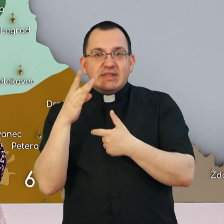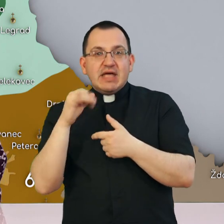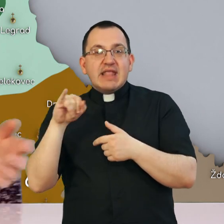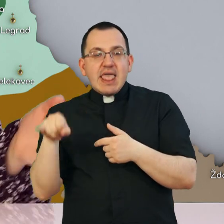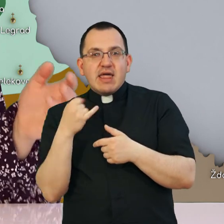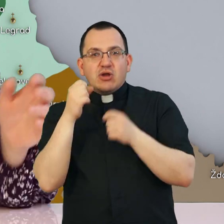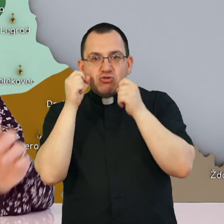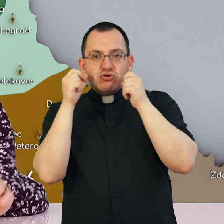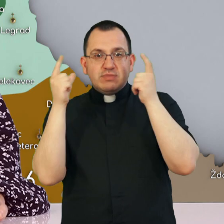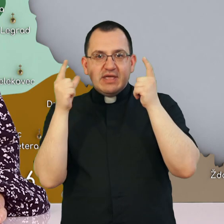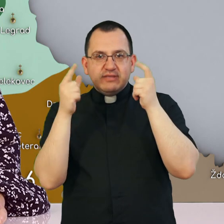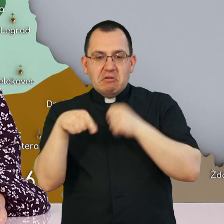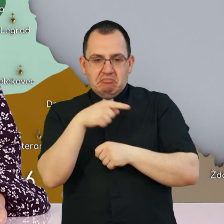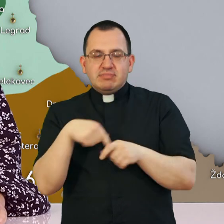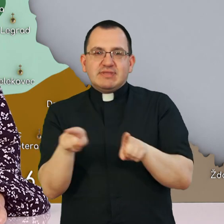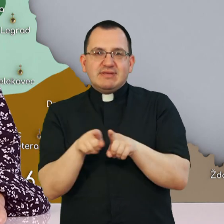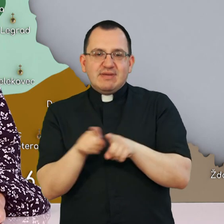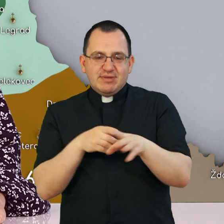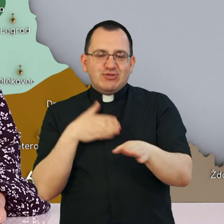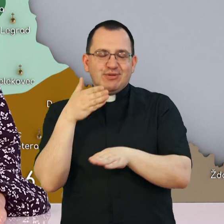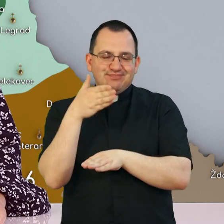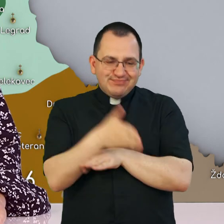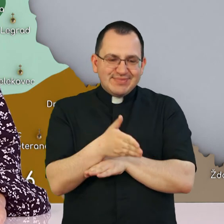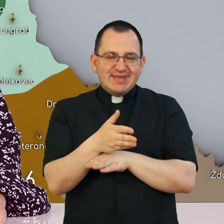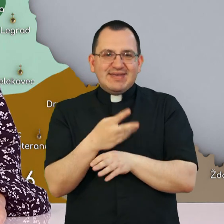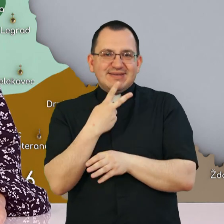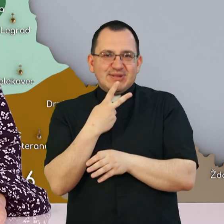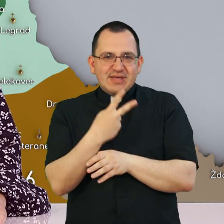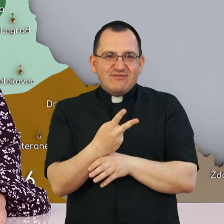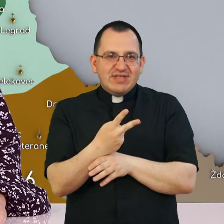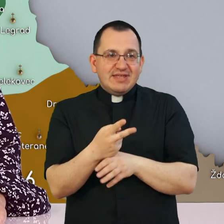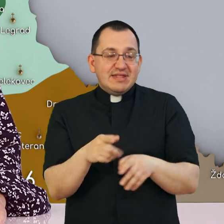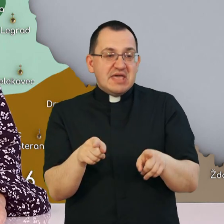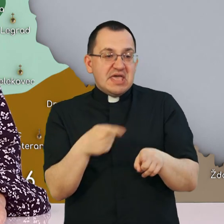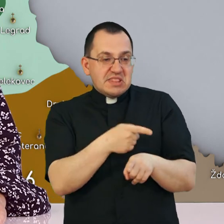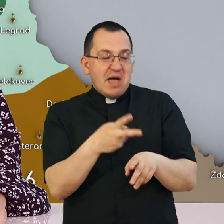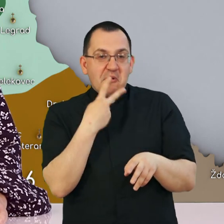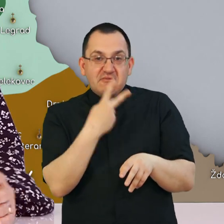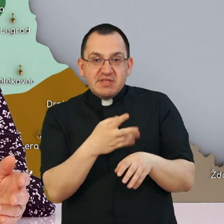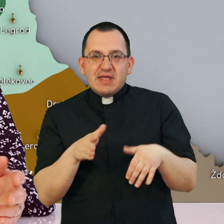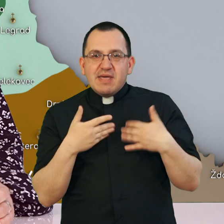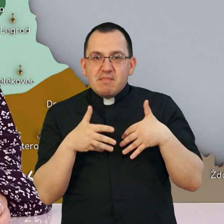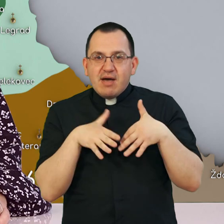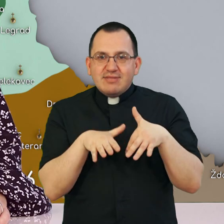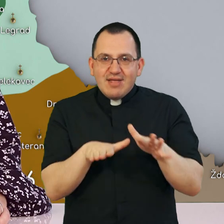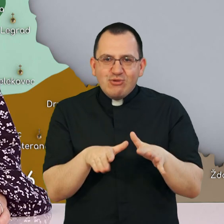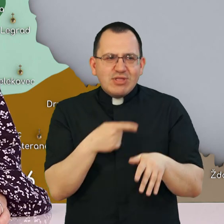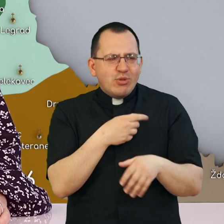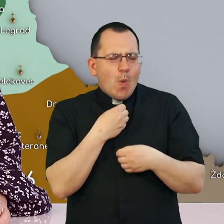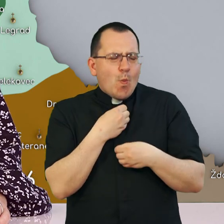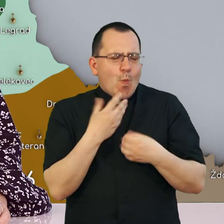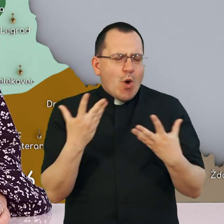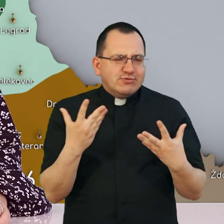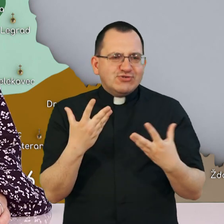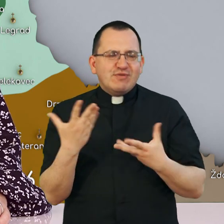bdjenje. I mi smo bili u Koprivnici te osim organizatora susreli mlade ljude koji su nas oduševili svojim